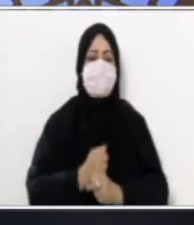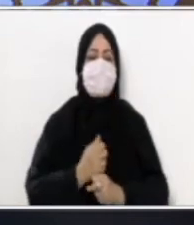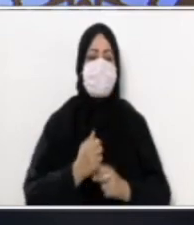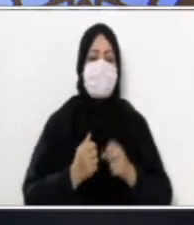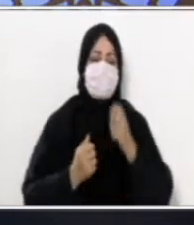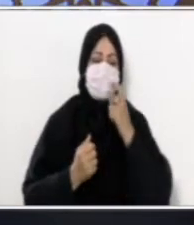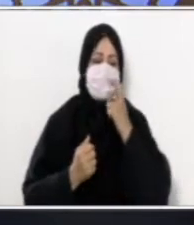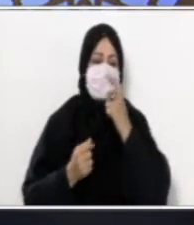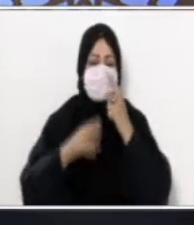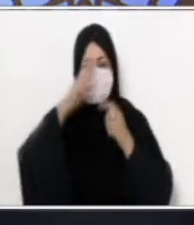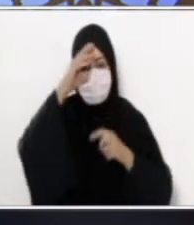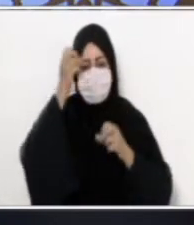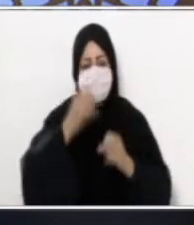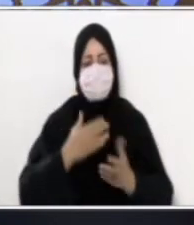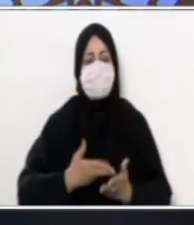طاعته واياكم.